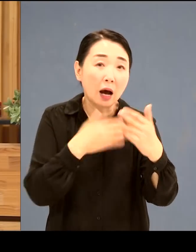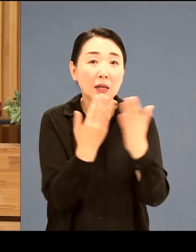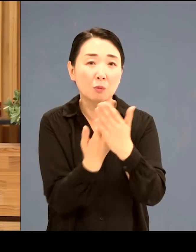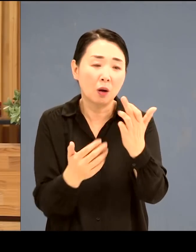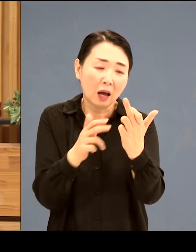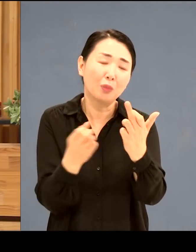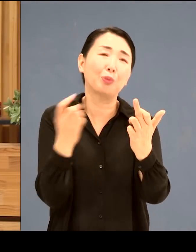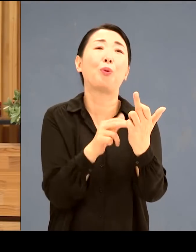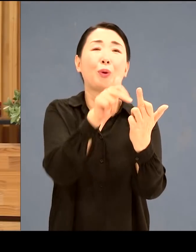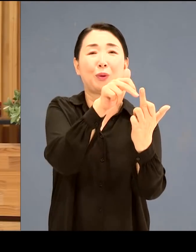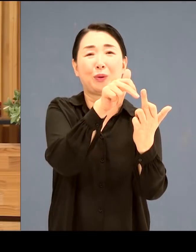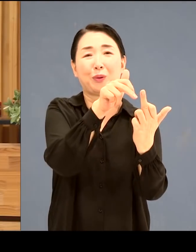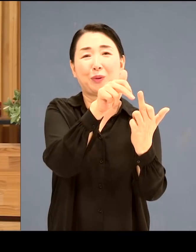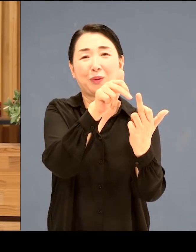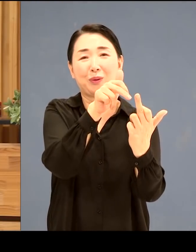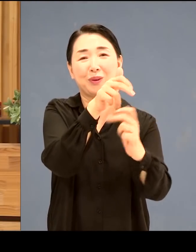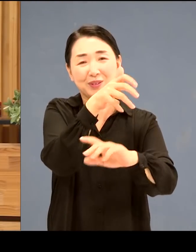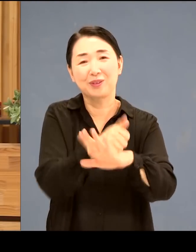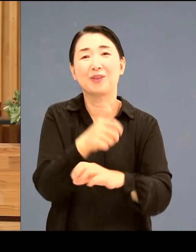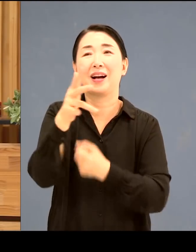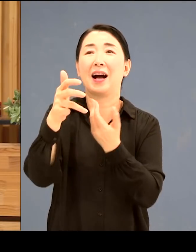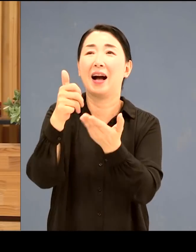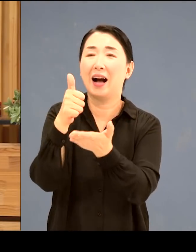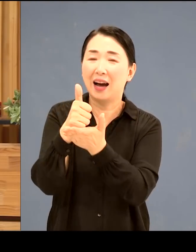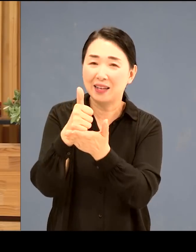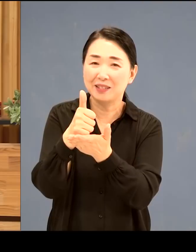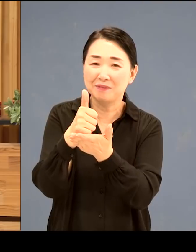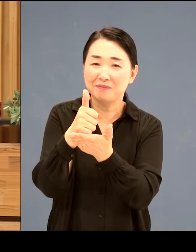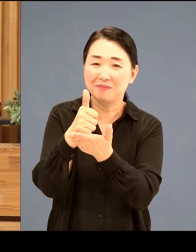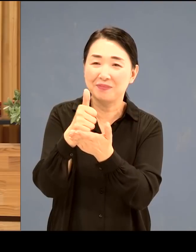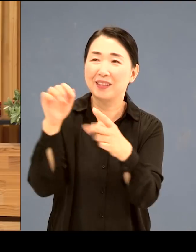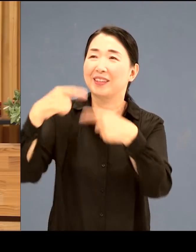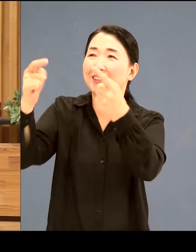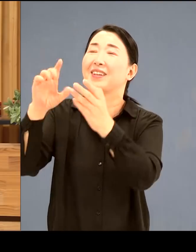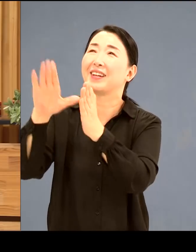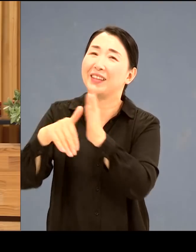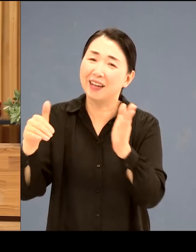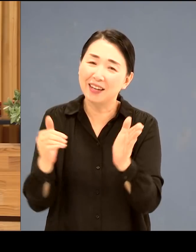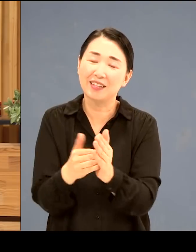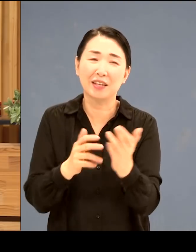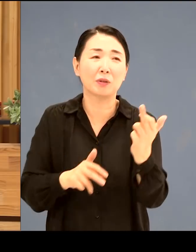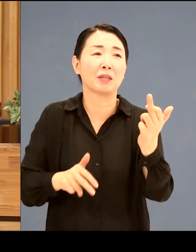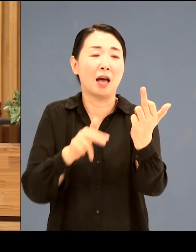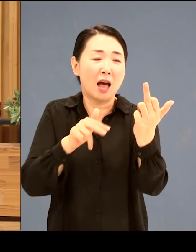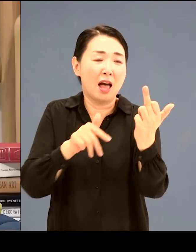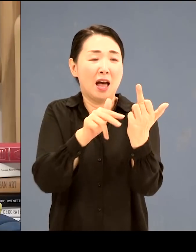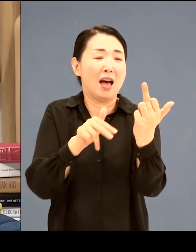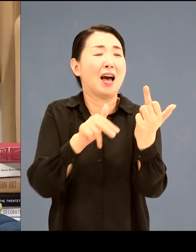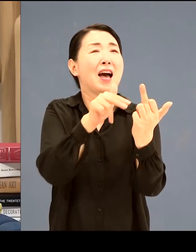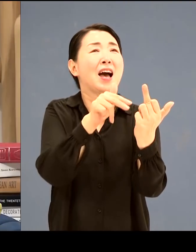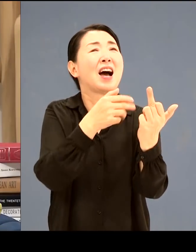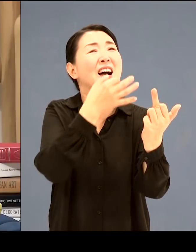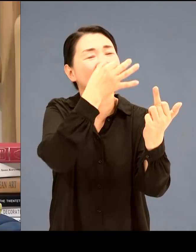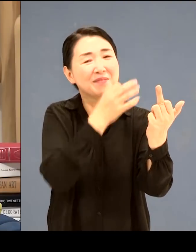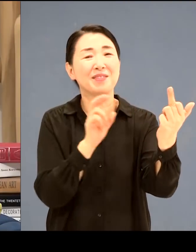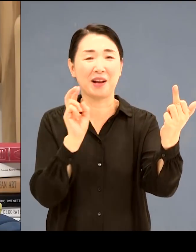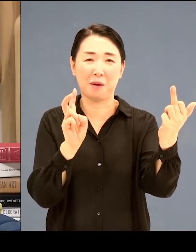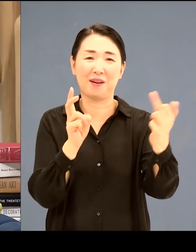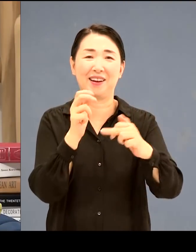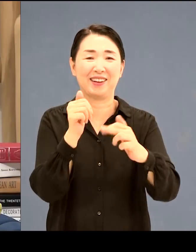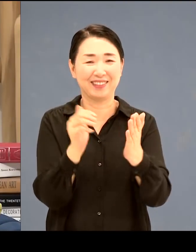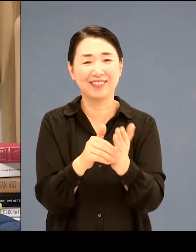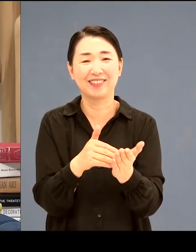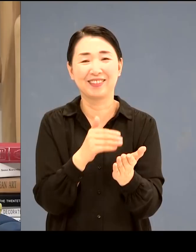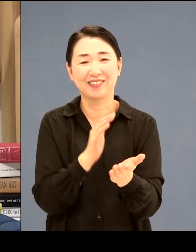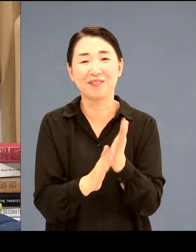또 있더라고요. 결국 하나님 곁에 갈 때까지 계속 다 왔어, 다 왔어 하면서 올라갈 것 같다는 생각이 전 들어요. 네. 끝이 없이.